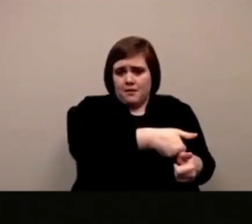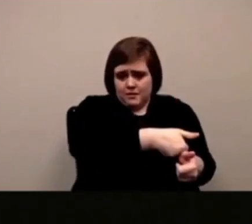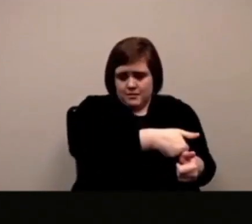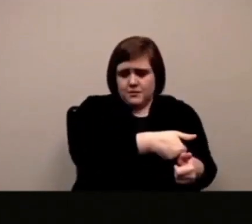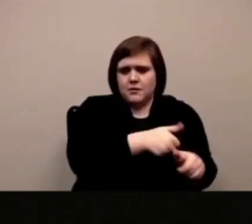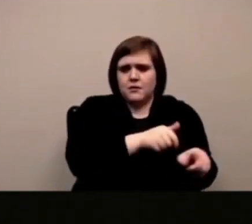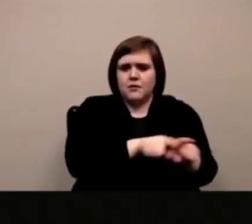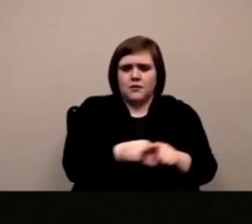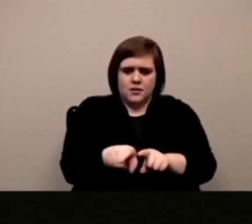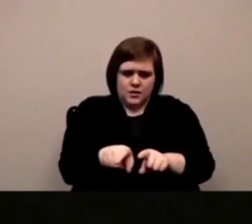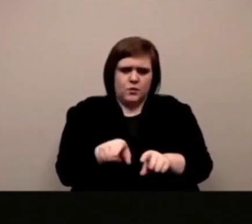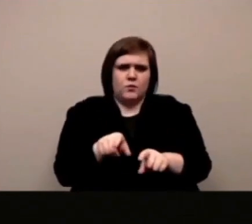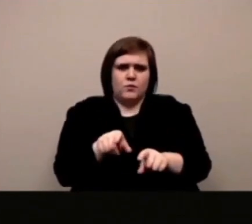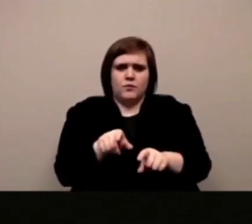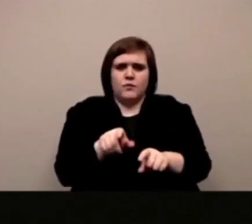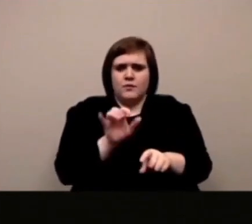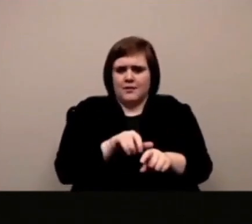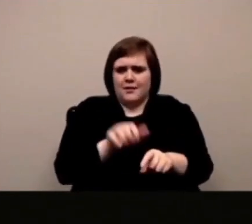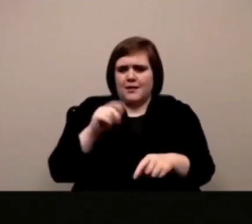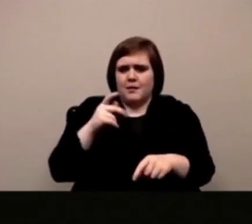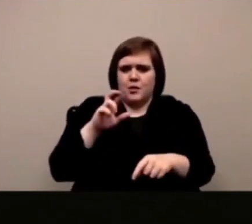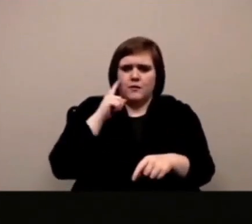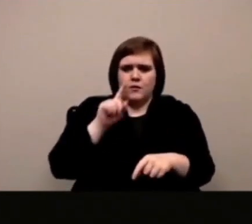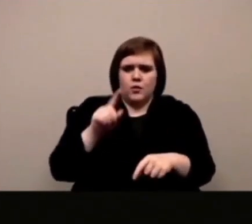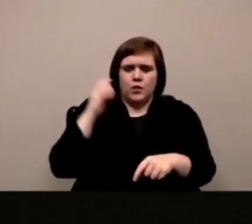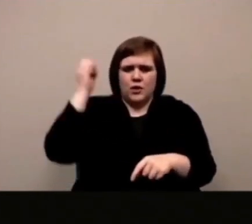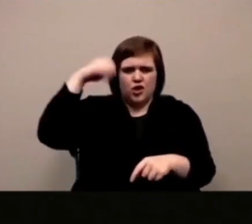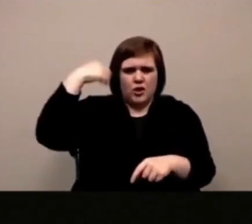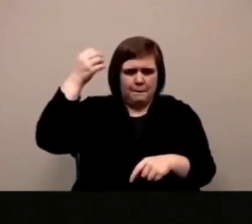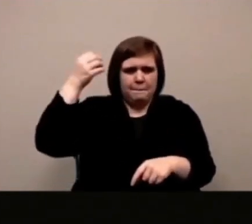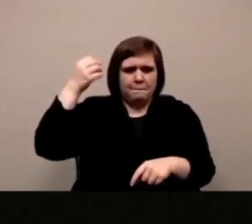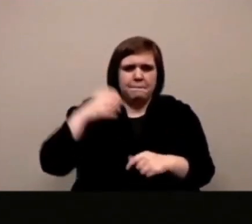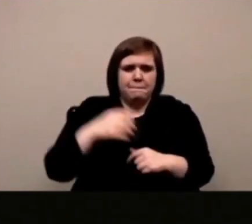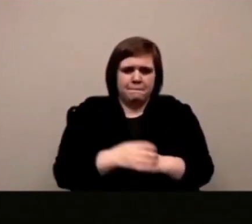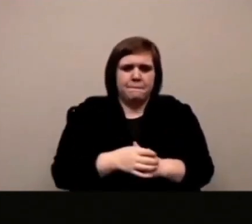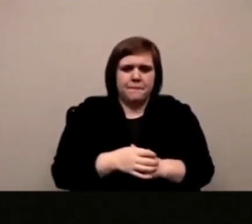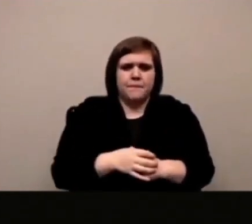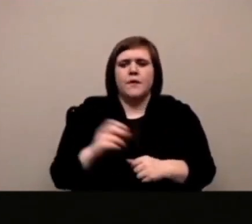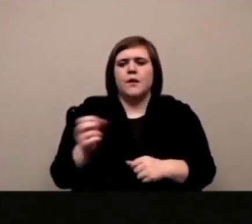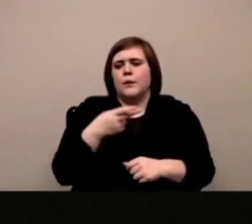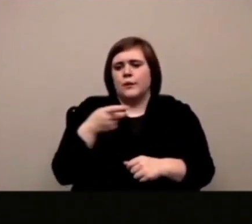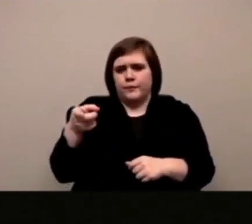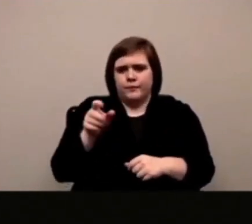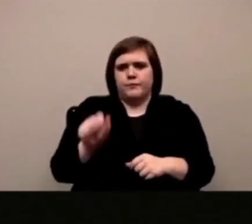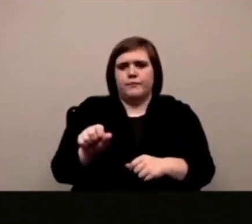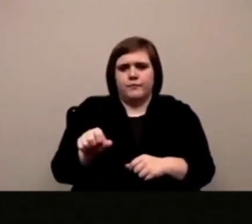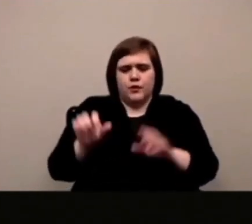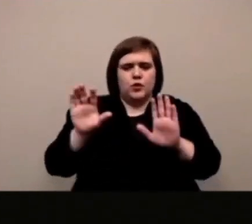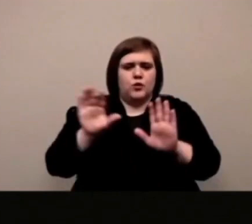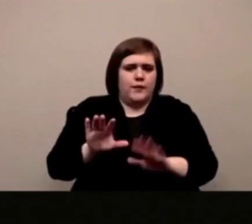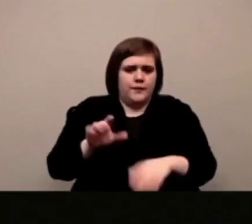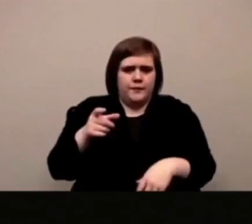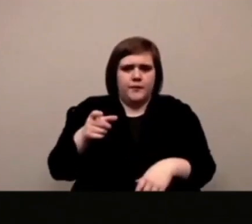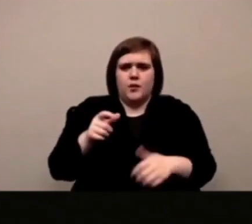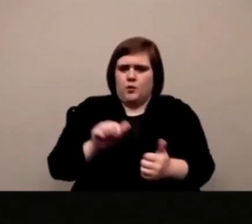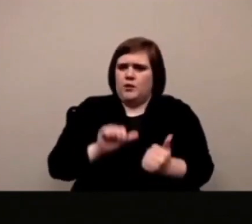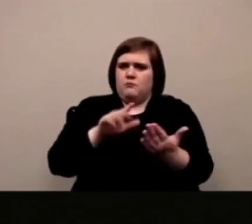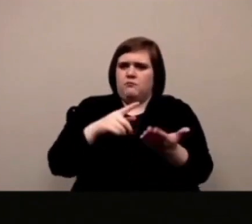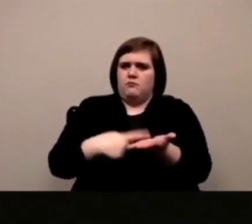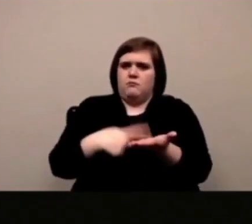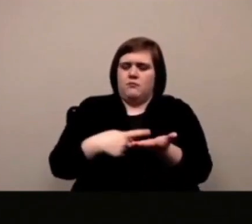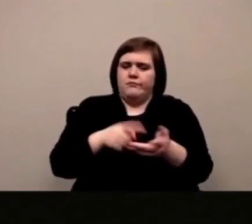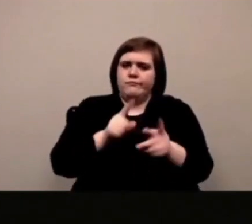いくつかの質問がありますがあのセキュリティに関する内容なんです